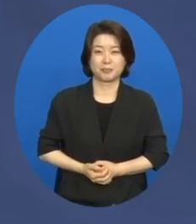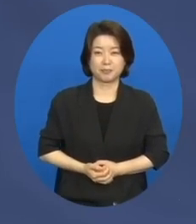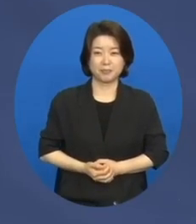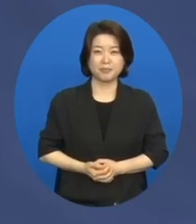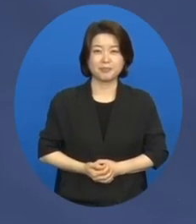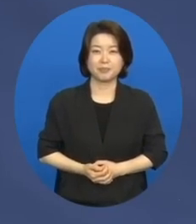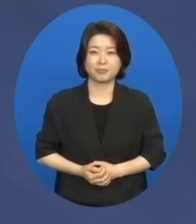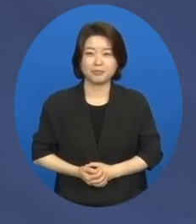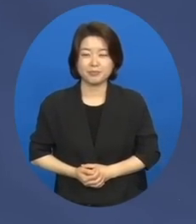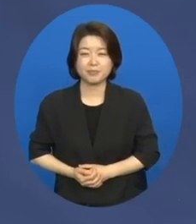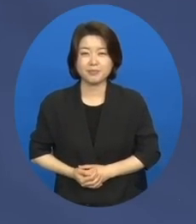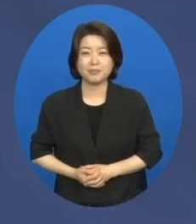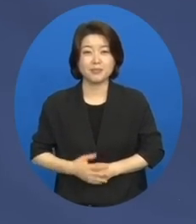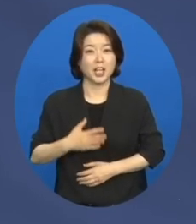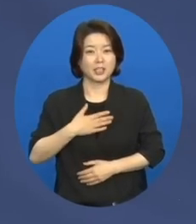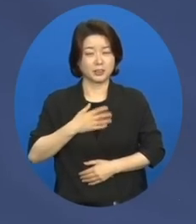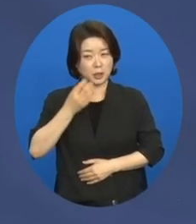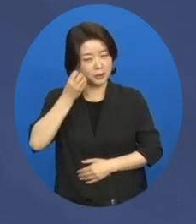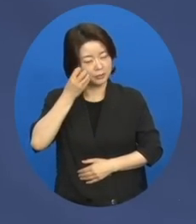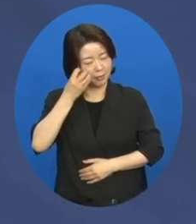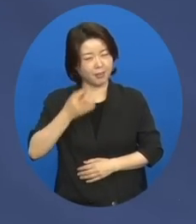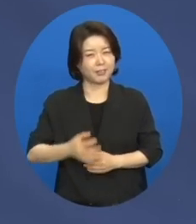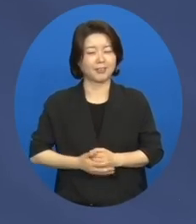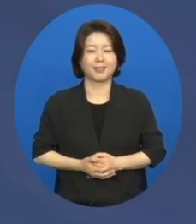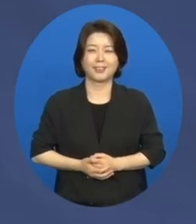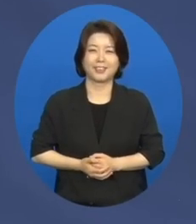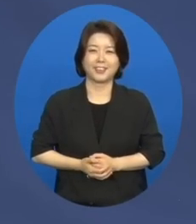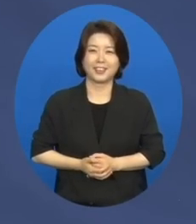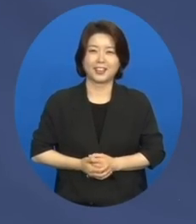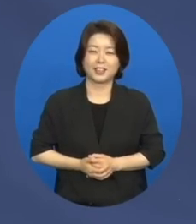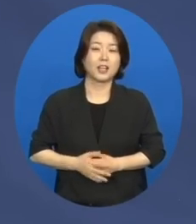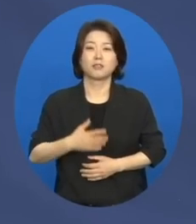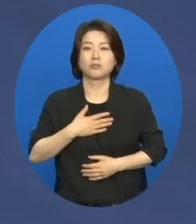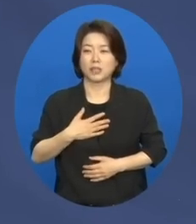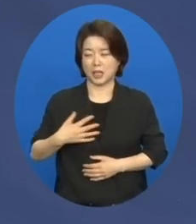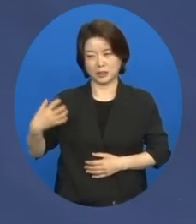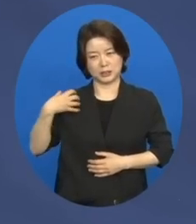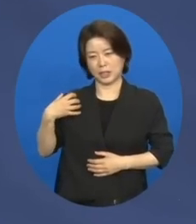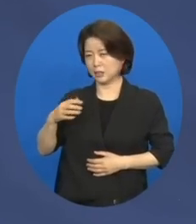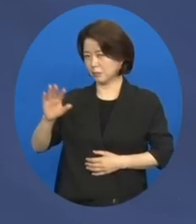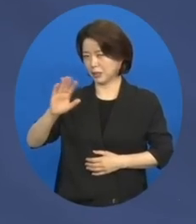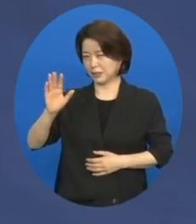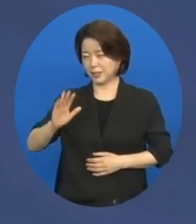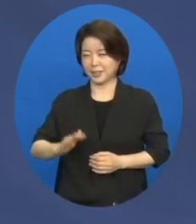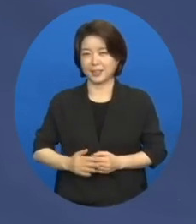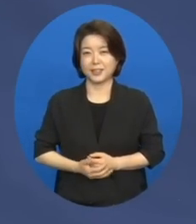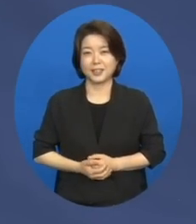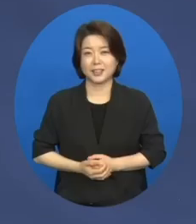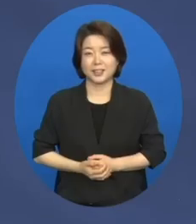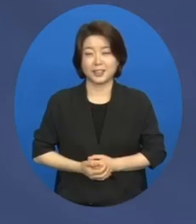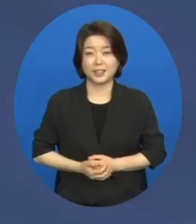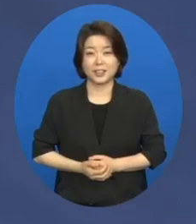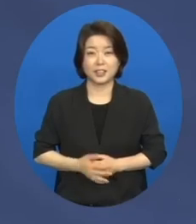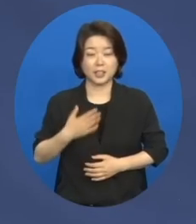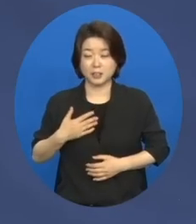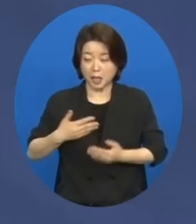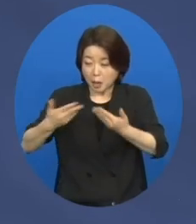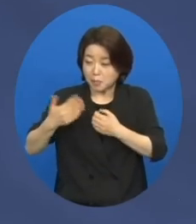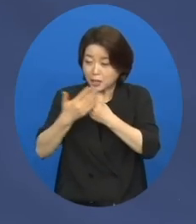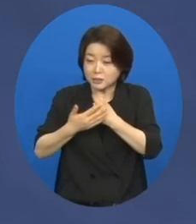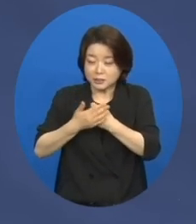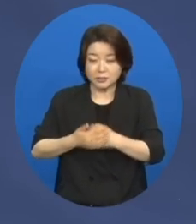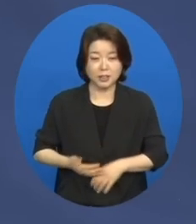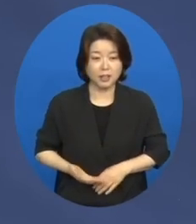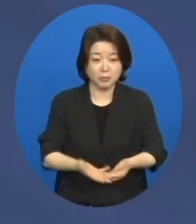그러니까 저는 이상하게, 그러니까 뭐 내가 뭐 책임질 일 아니니까 그래서 막 그냥 내 받은 은혜를 가지고